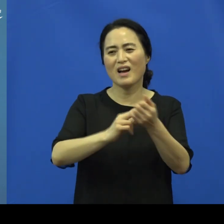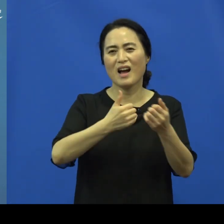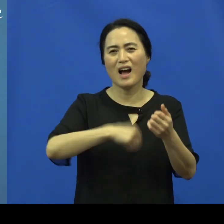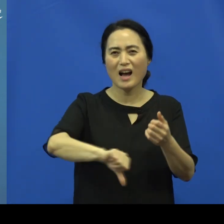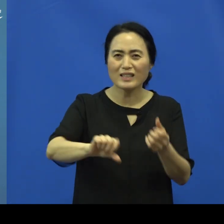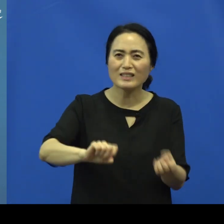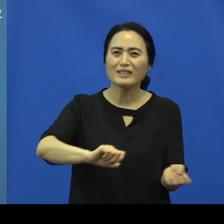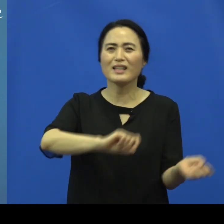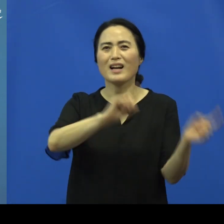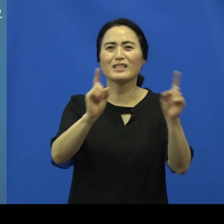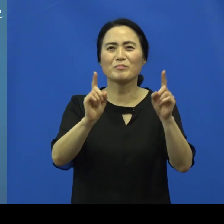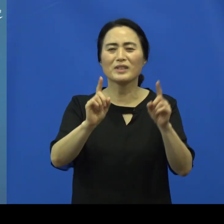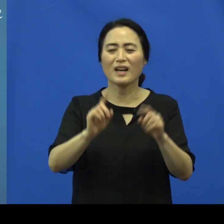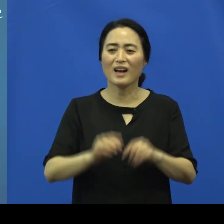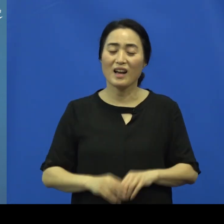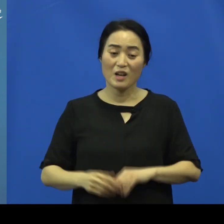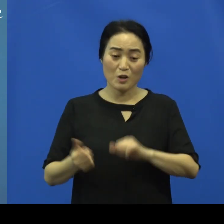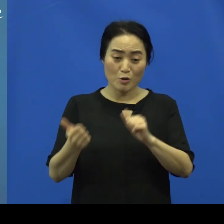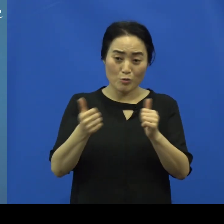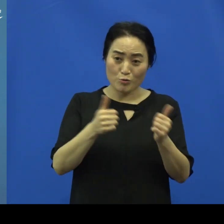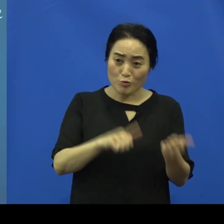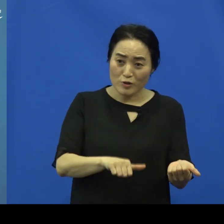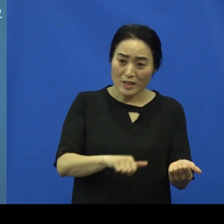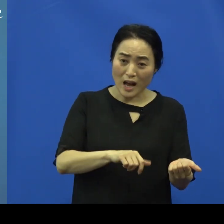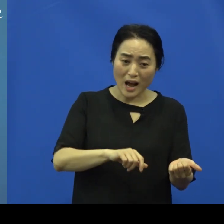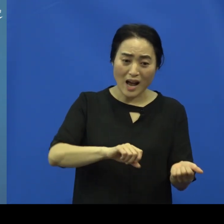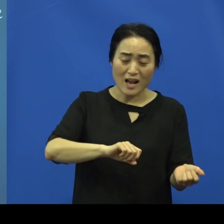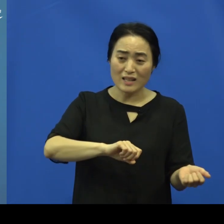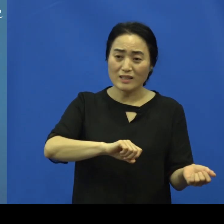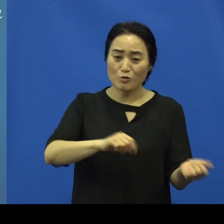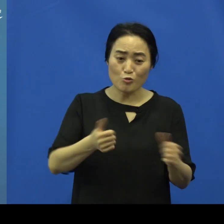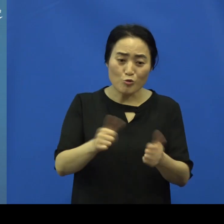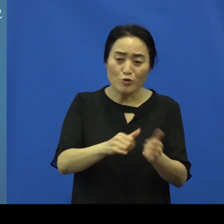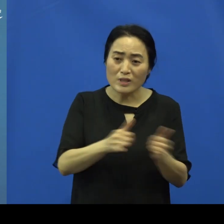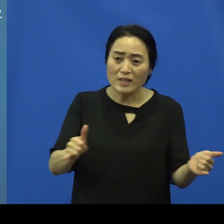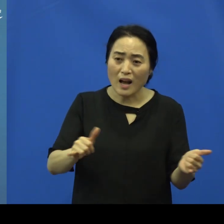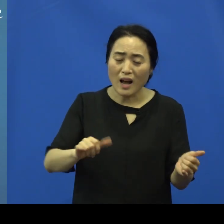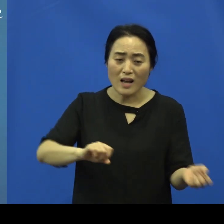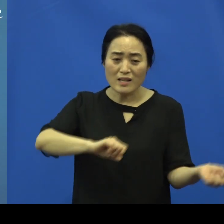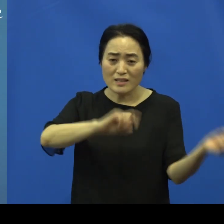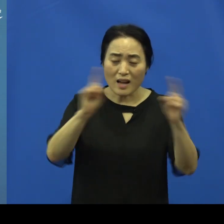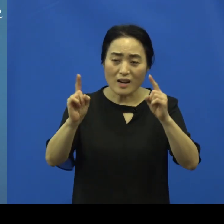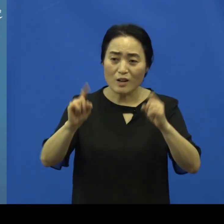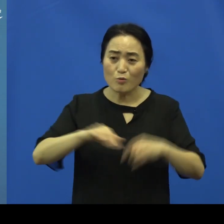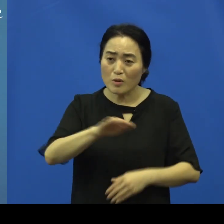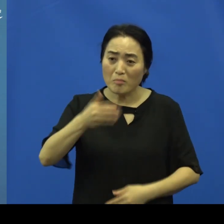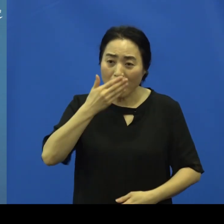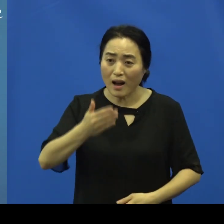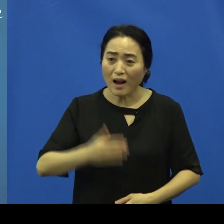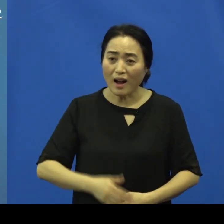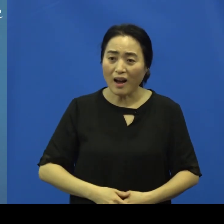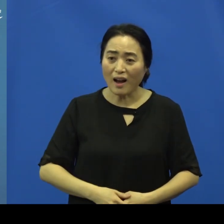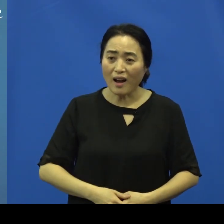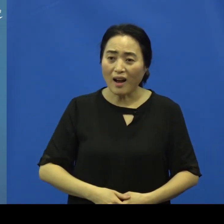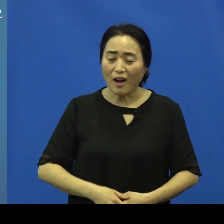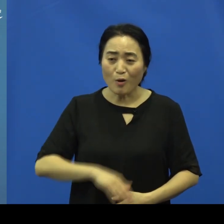자, 죽은 아이를 살릴 수 있는가? 본문은 우리에게 질문합니다. 죽은 자를 살려낼 수 있는가?